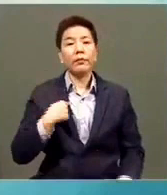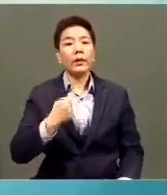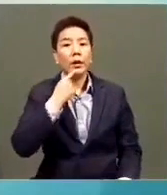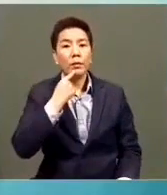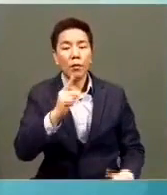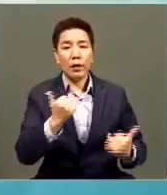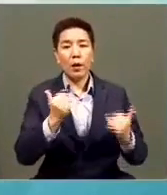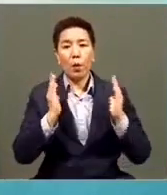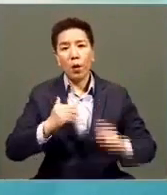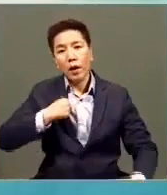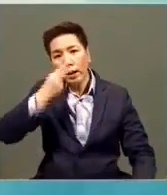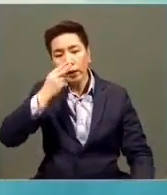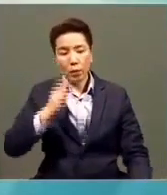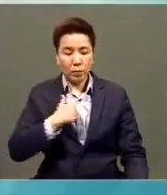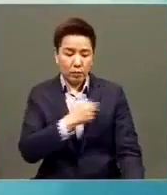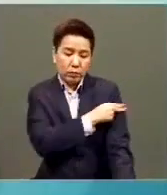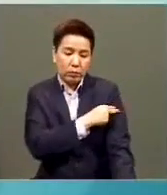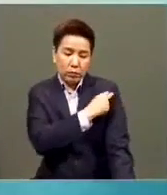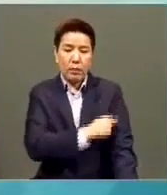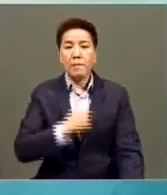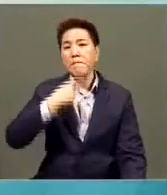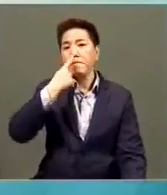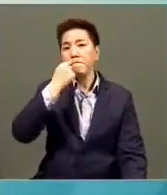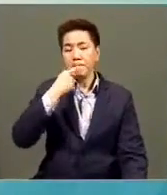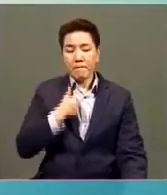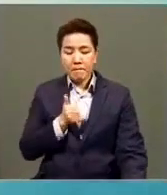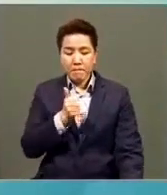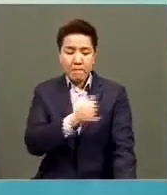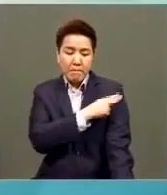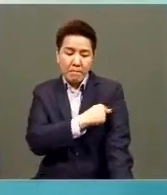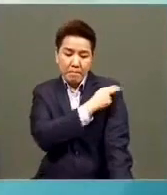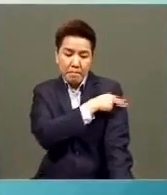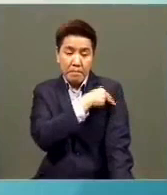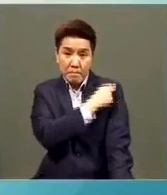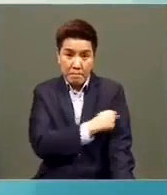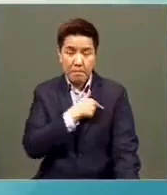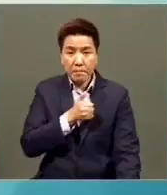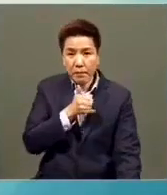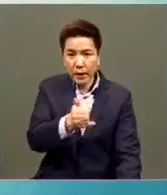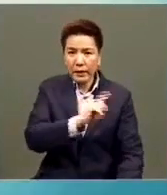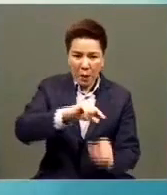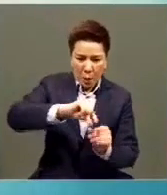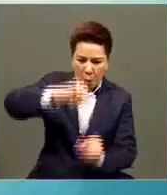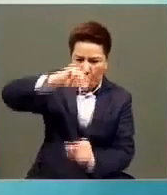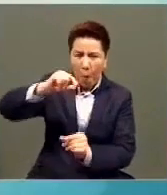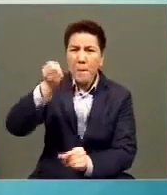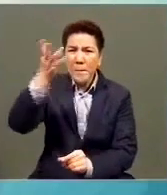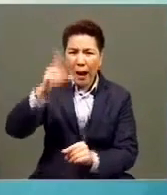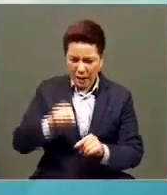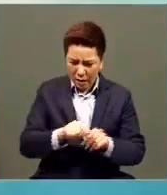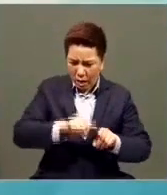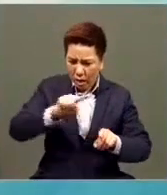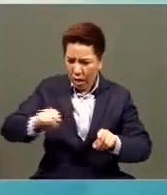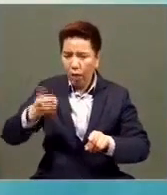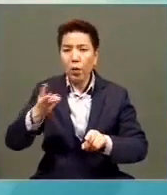ราเห็นคนที่ไปโรงพยาบาลเป็นเส้นสีแดงๆตัวเลขไม่มากเนี่ยนะคะแต่ว่าแท่งสีไข่ไก่เยอะกว่านั่นหมาย